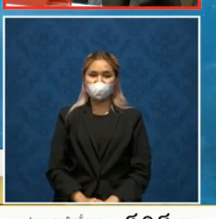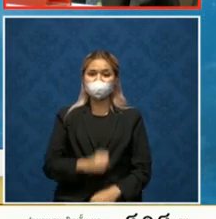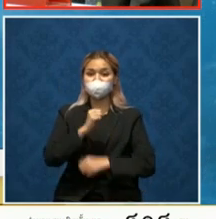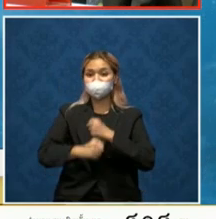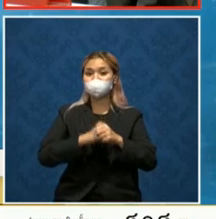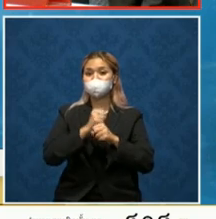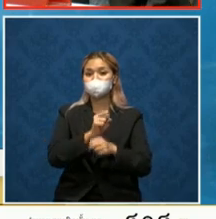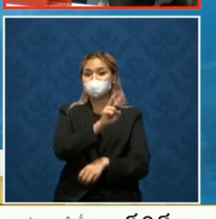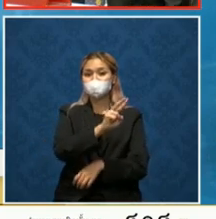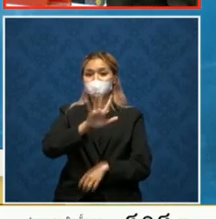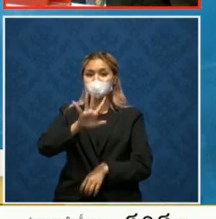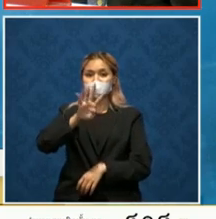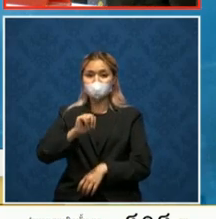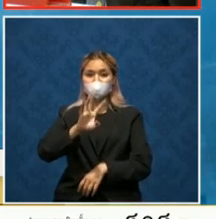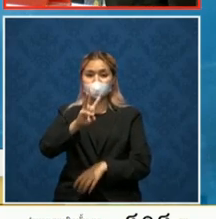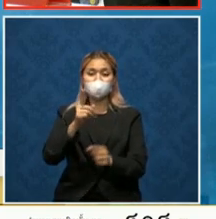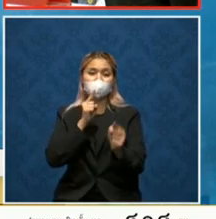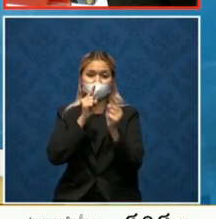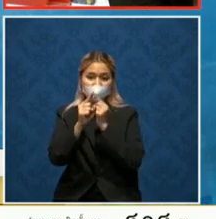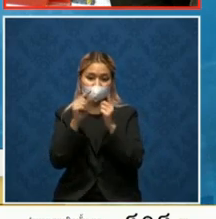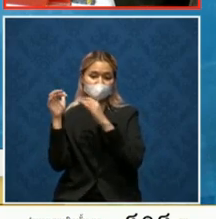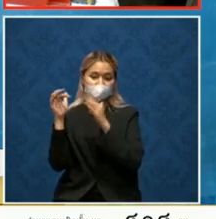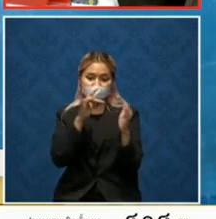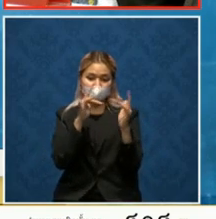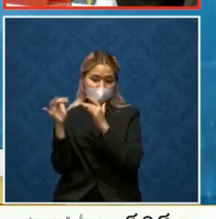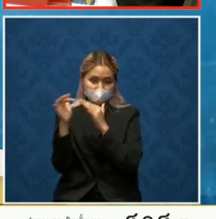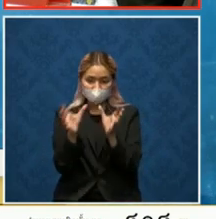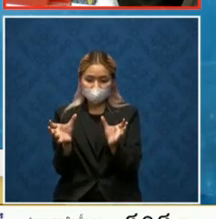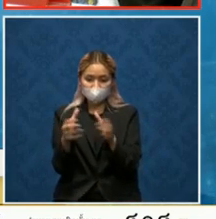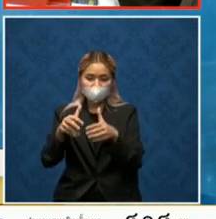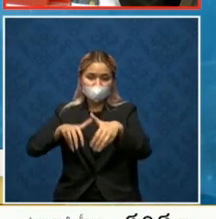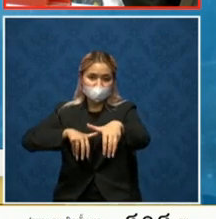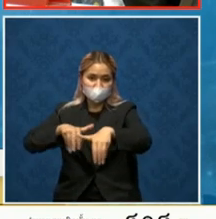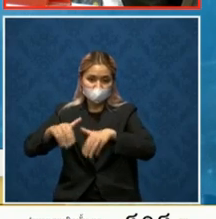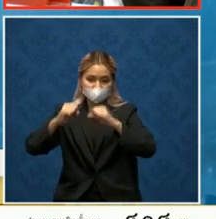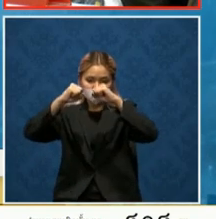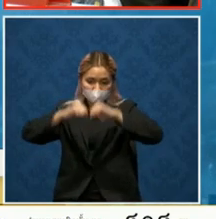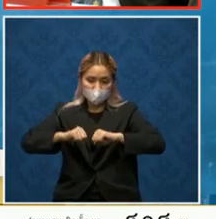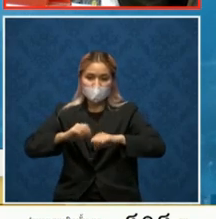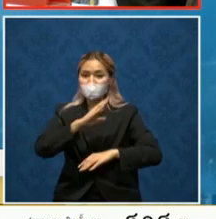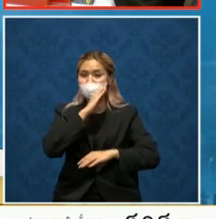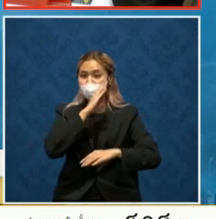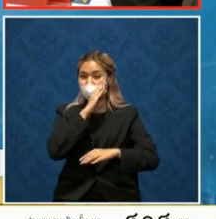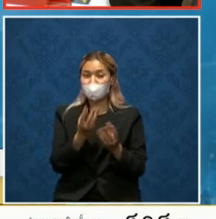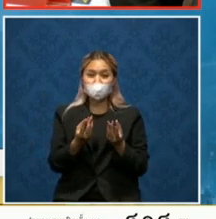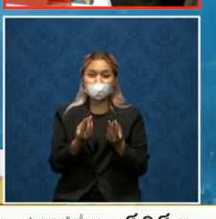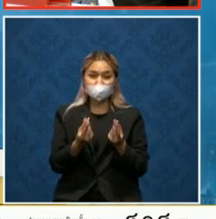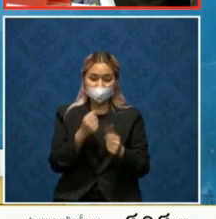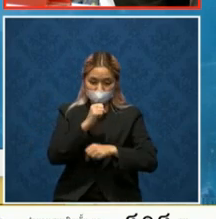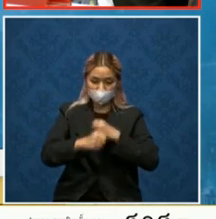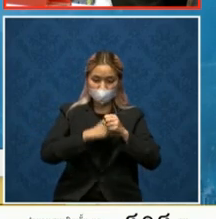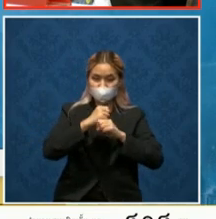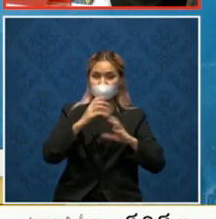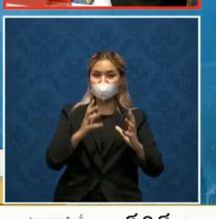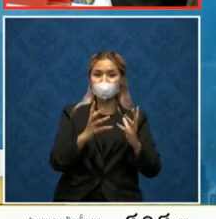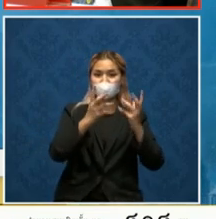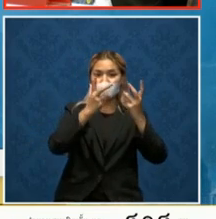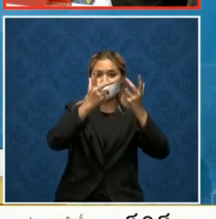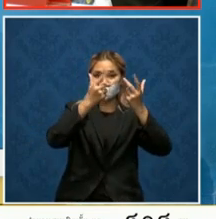ได้มีข้อตกลงกับพี่น้องประชาชนว่าไอ้ที่ดินที่หมดอายุสัญญาสัมปทานแล้ว